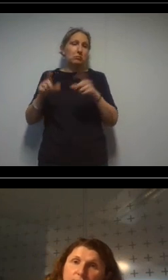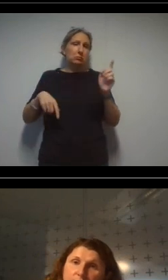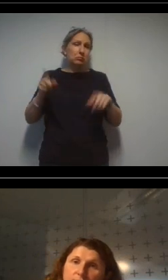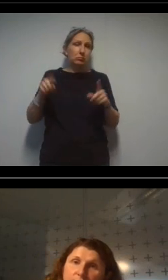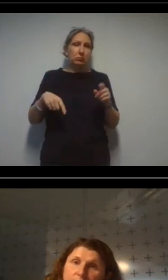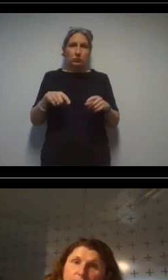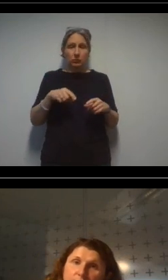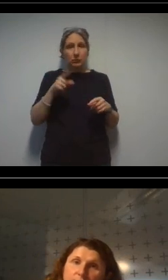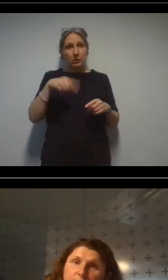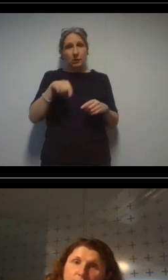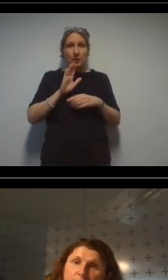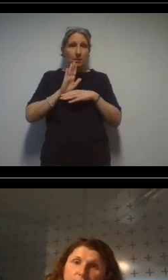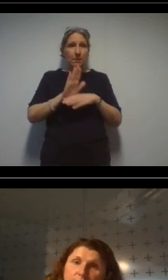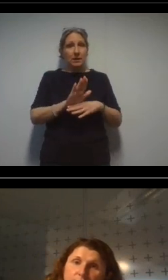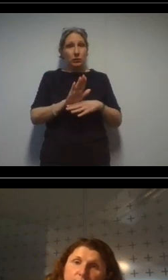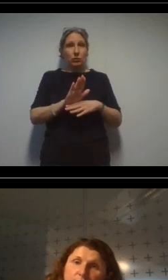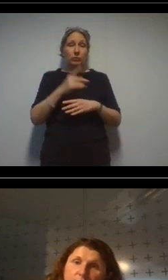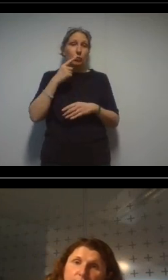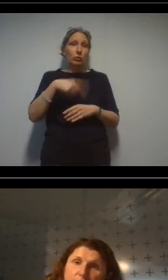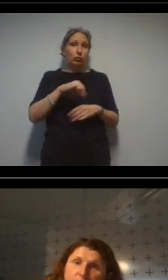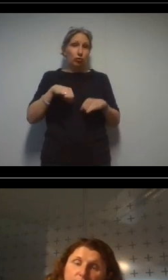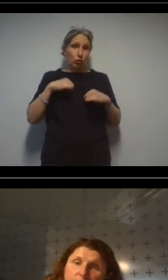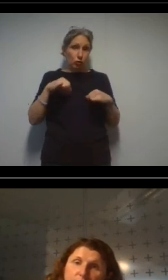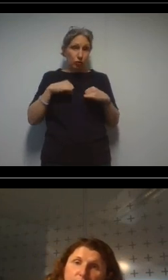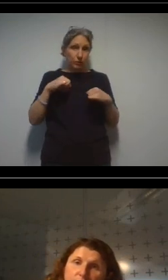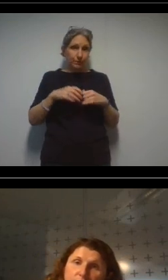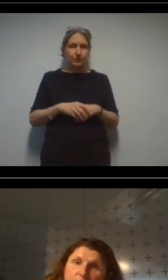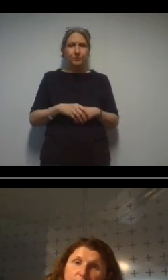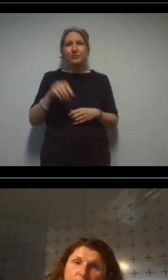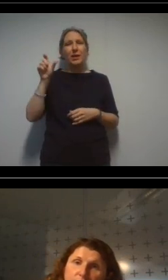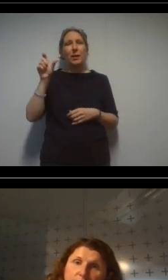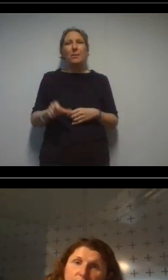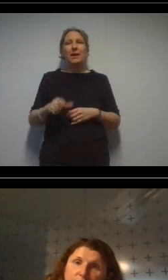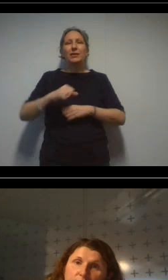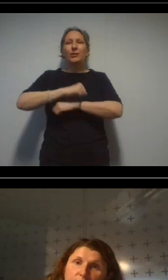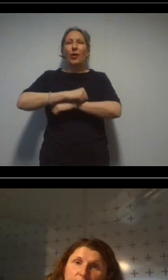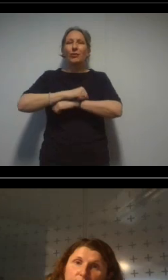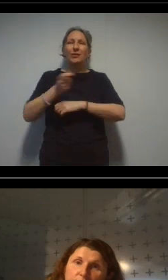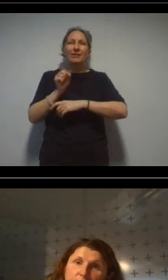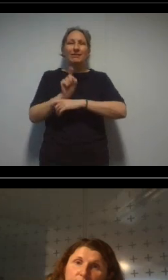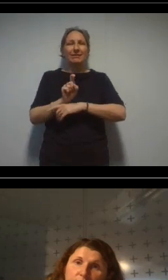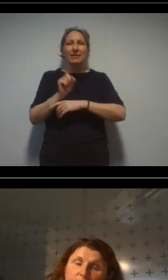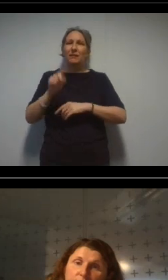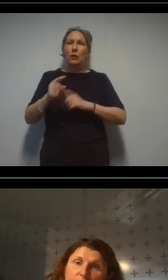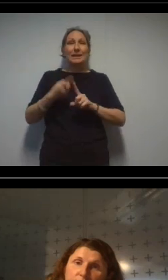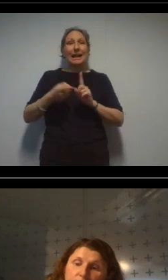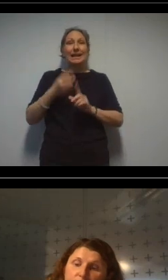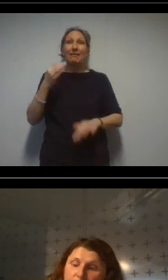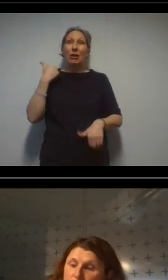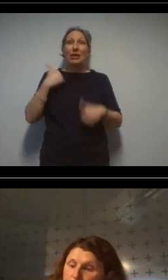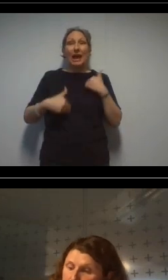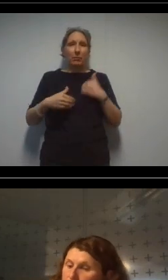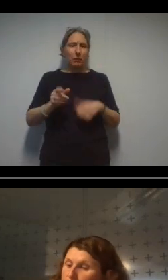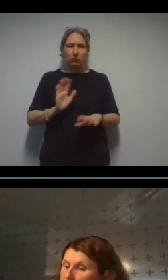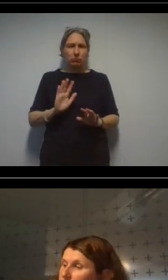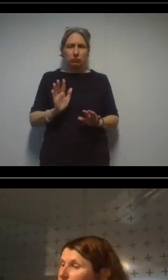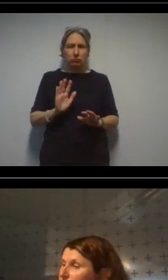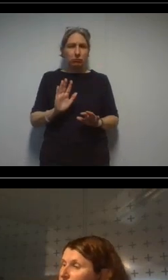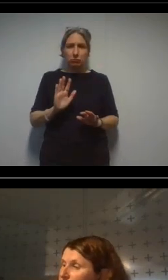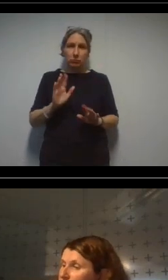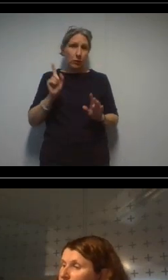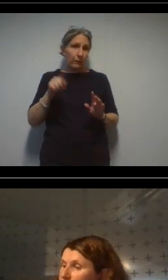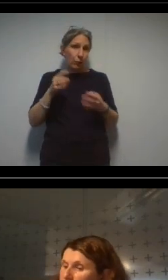présentez ces métiers-là aux jeunes. Les personnes qui sont sur les stands, on ne leur demande pas d'être des spécialistes du handicap, on leur demande simplement d'avoir un peu de temps